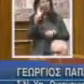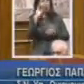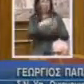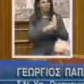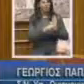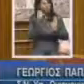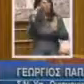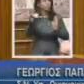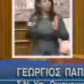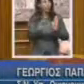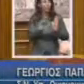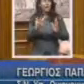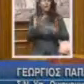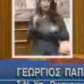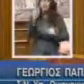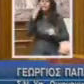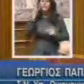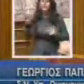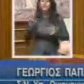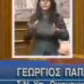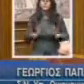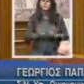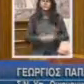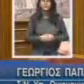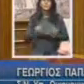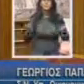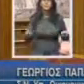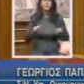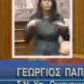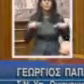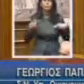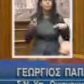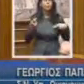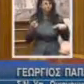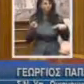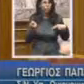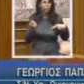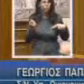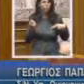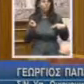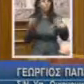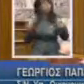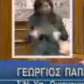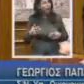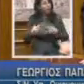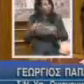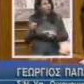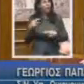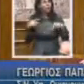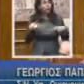ίσως πολλοί από εμάς ξεχνάμε όμως, είναι ότι έκανε και υπουργός οικονομικών. Έκανε υπουργός